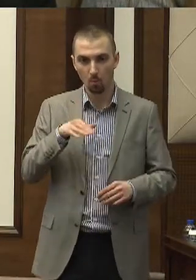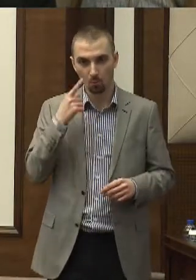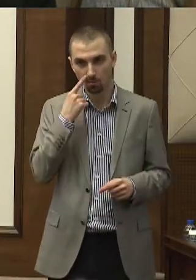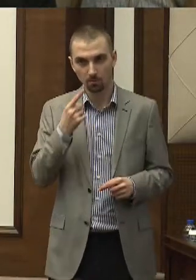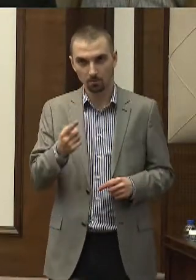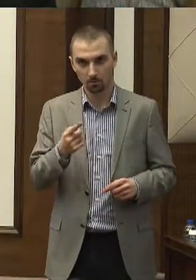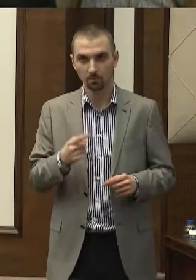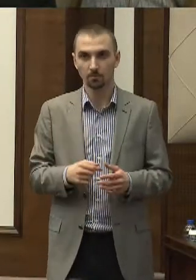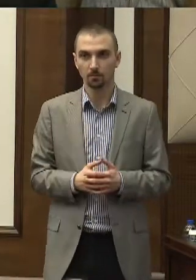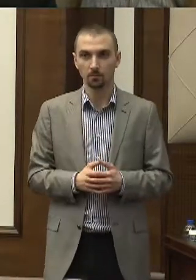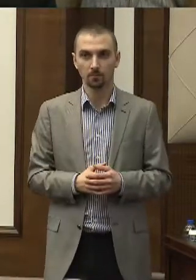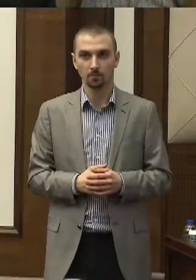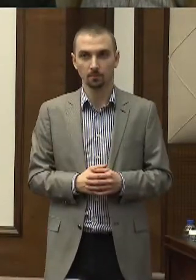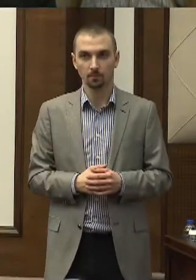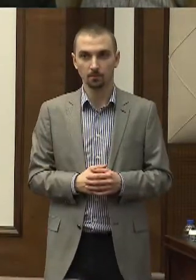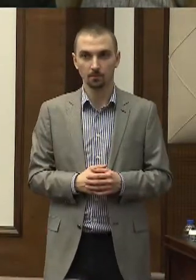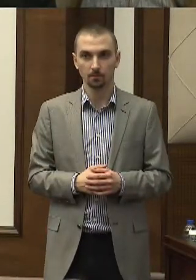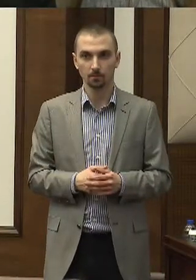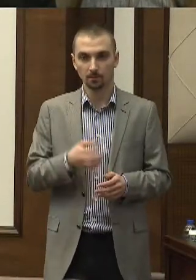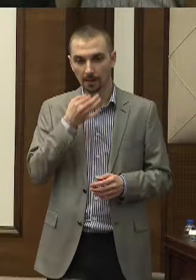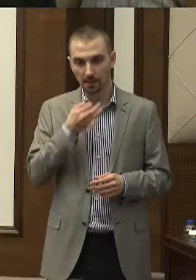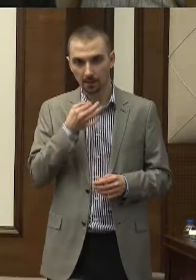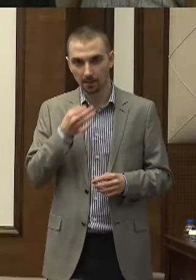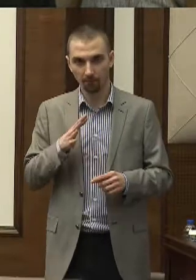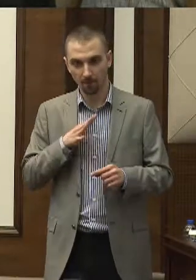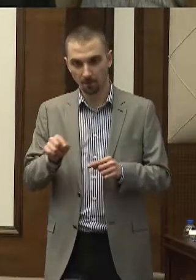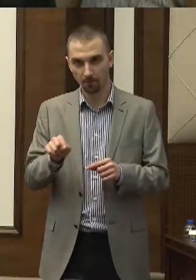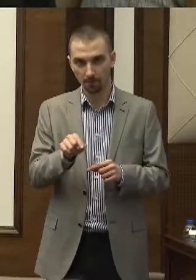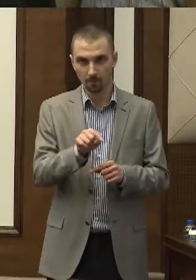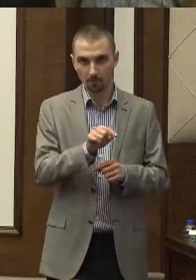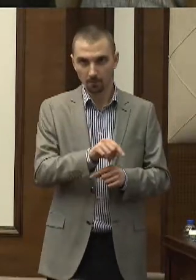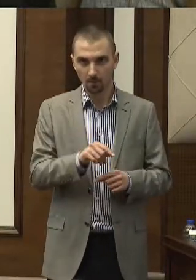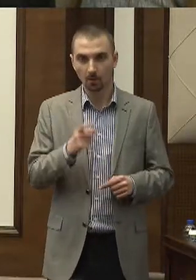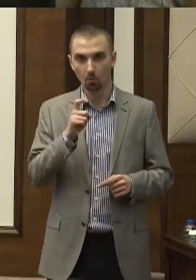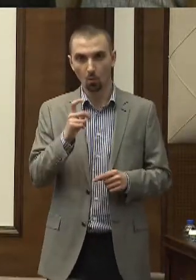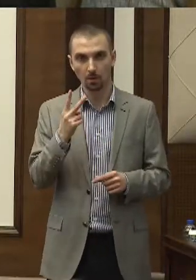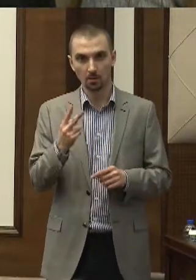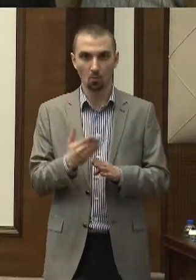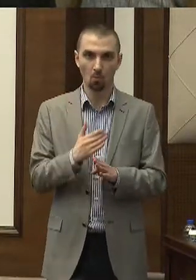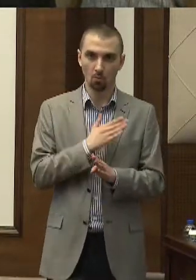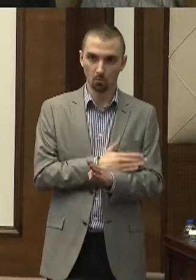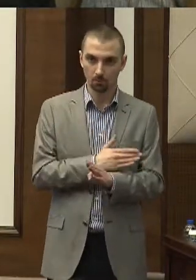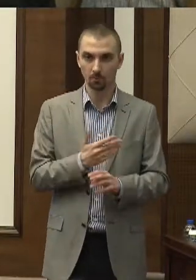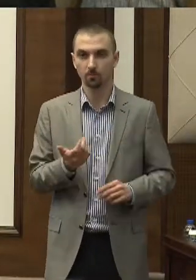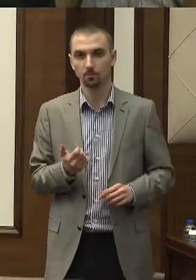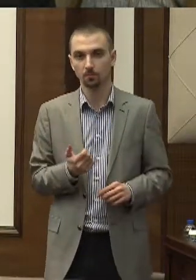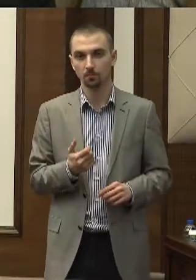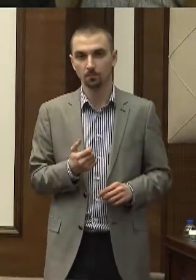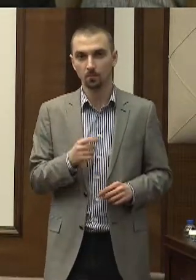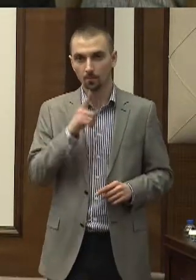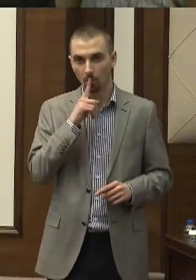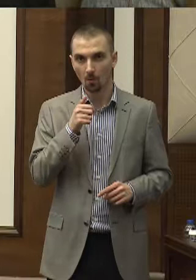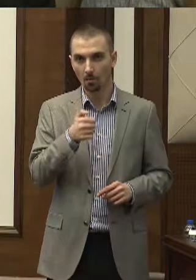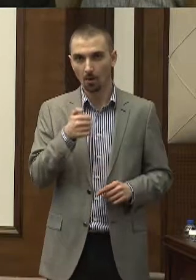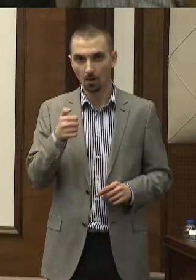olanlar yapı kullanım izin belgesini almış olan parseller 1992 yılından önce. Toplamda